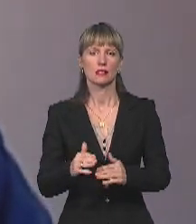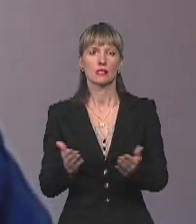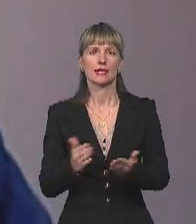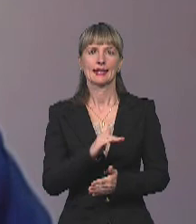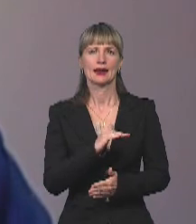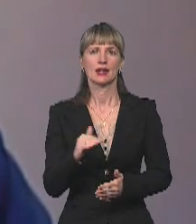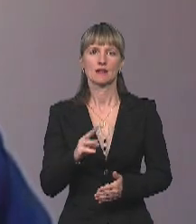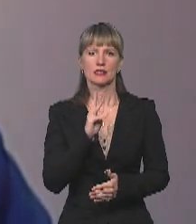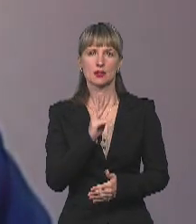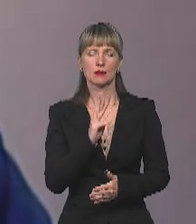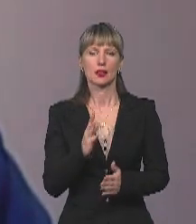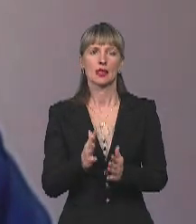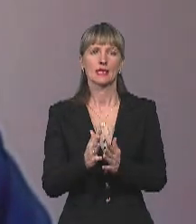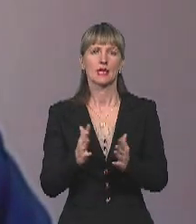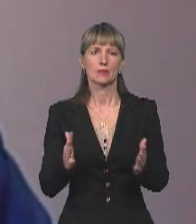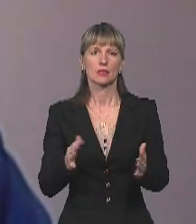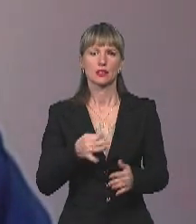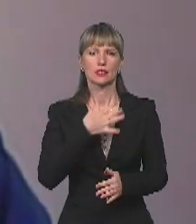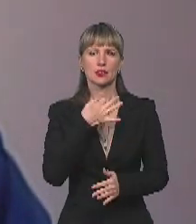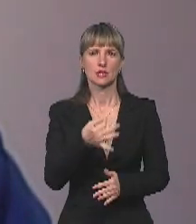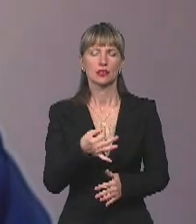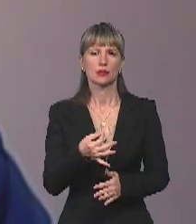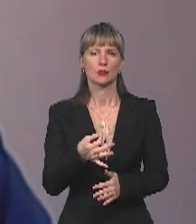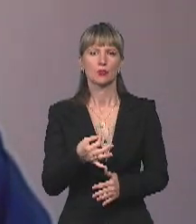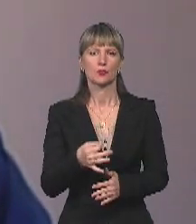зарплатні? Найбільш, скажімо так,